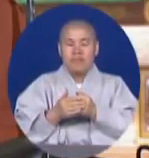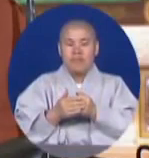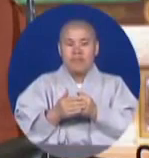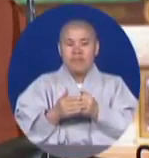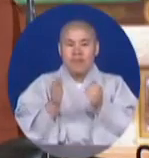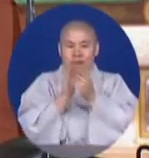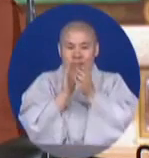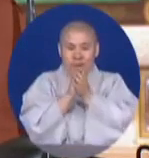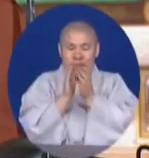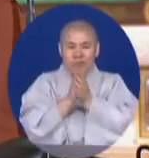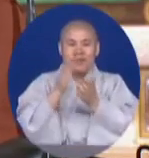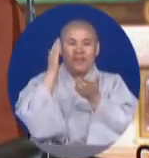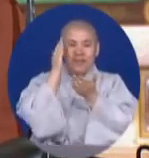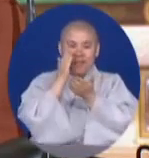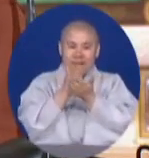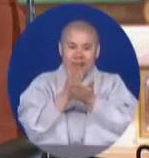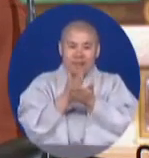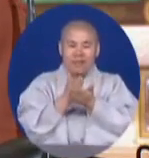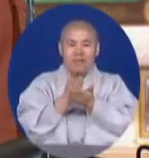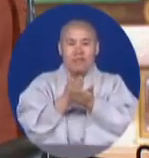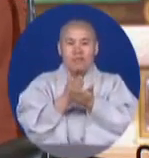공연히 박수만 치지 마시고